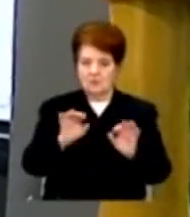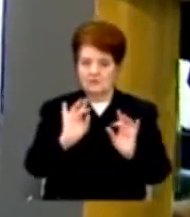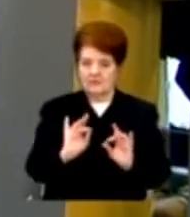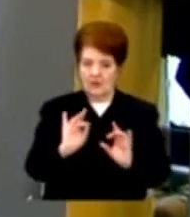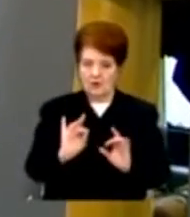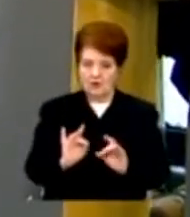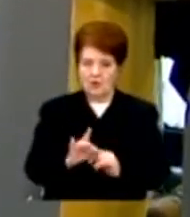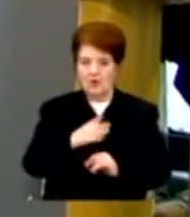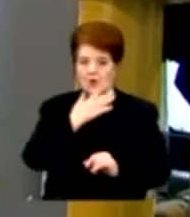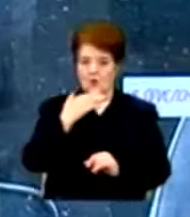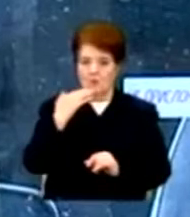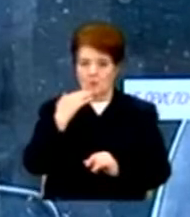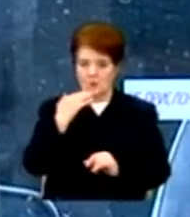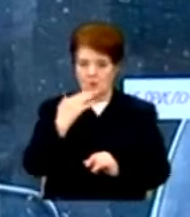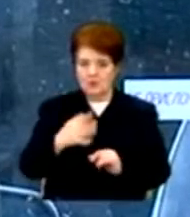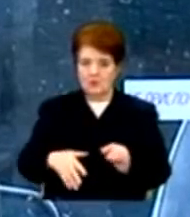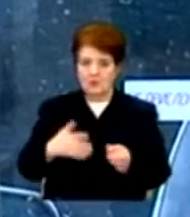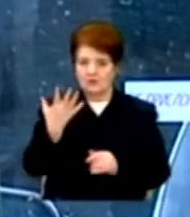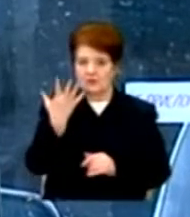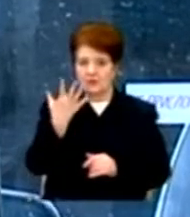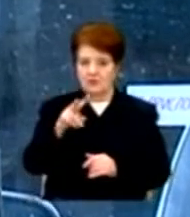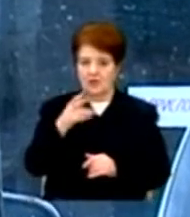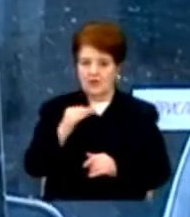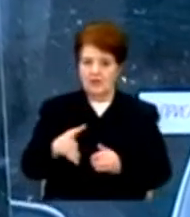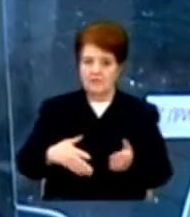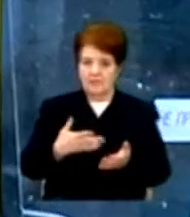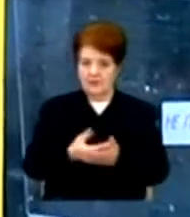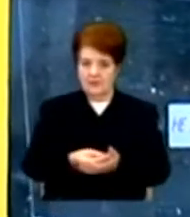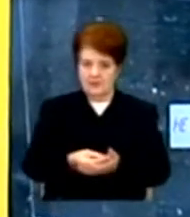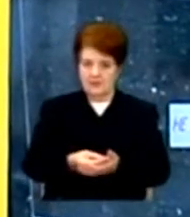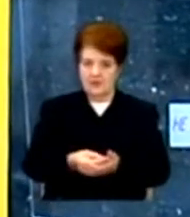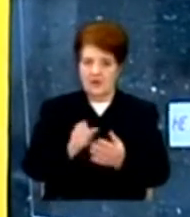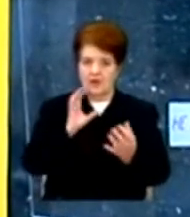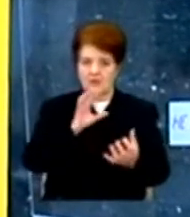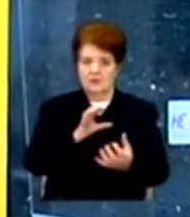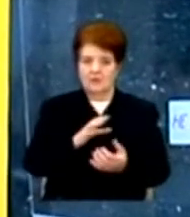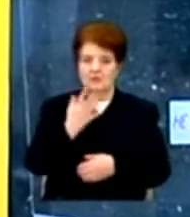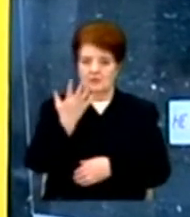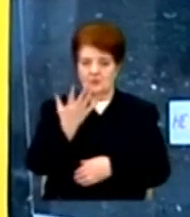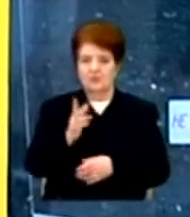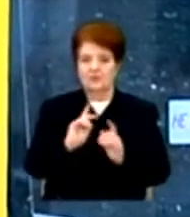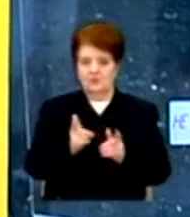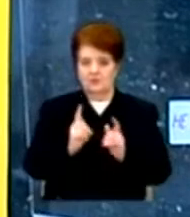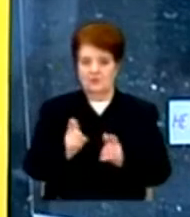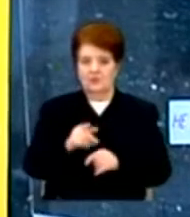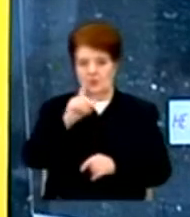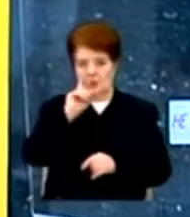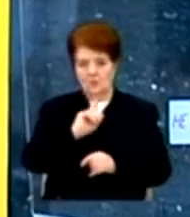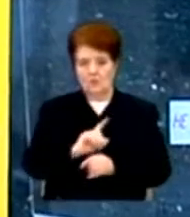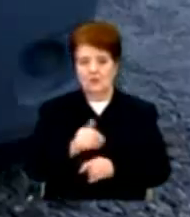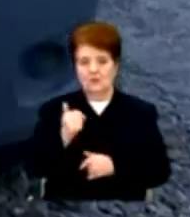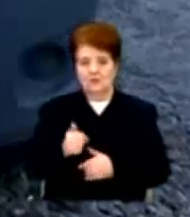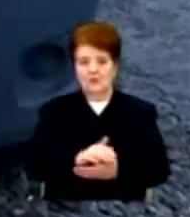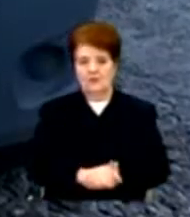scaune. Mulți o plătesc câte 5 lei, sunt gata. În autobuzul dat să plătească și 5 lei. Spune că e foarte comod și